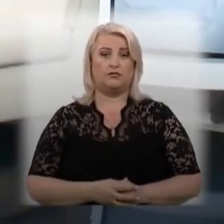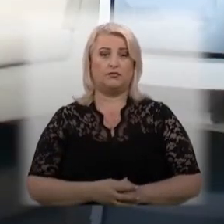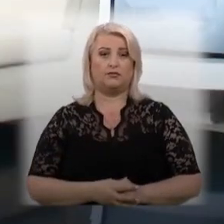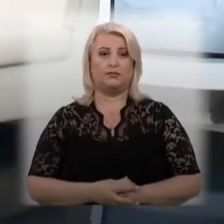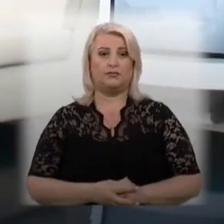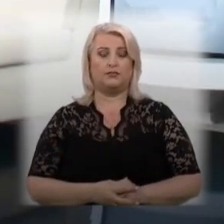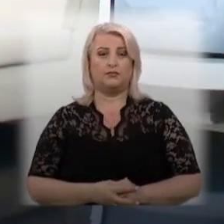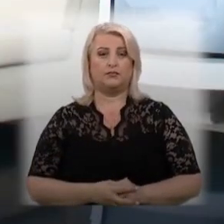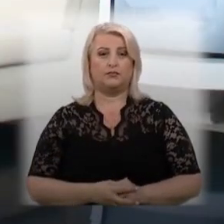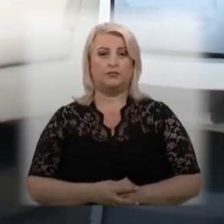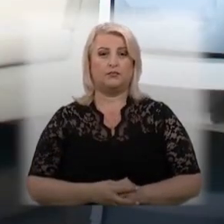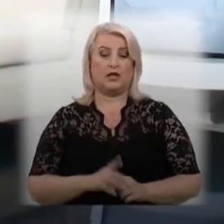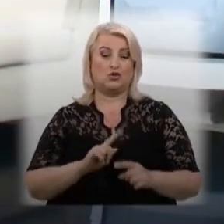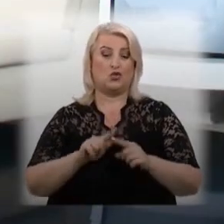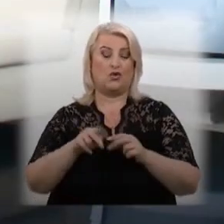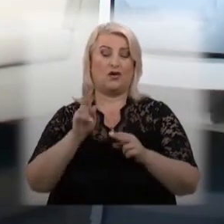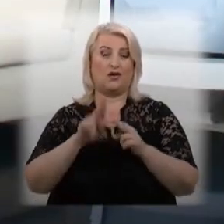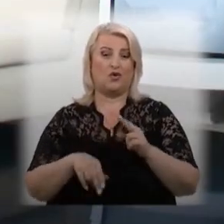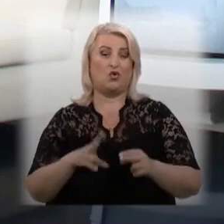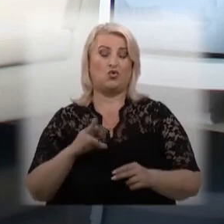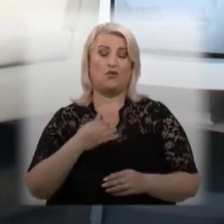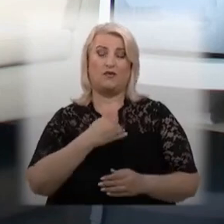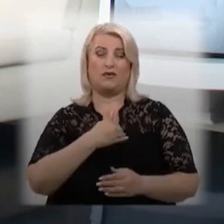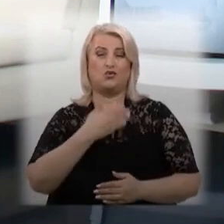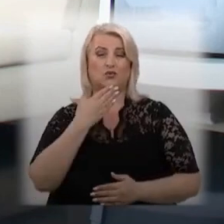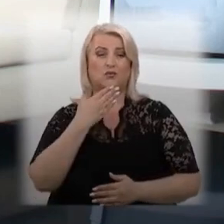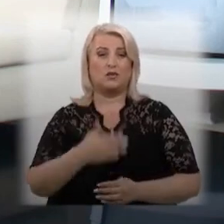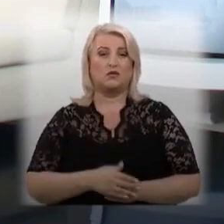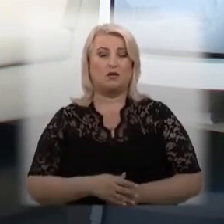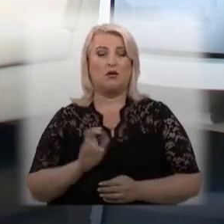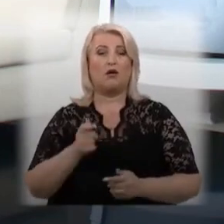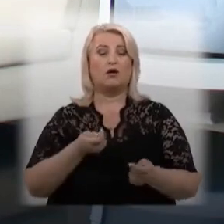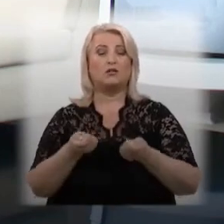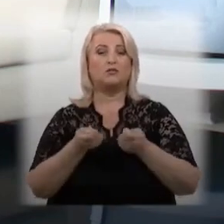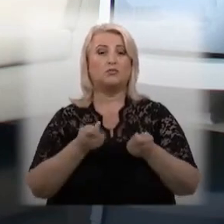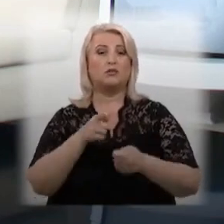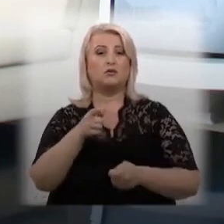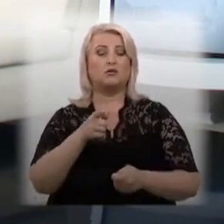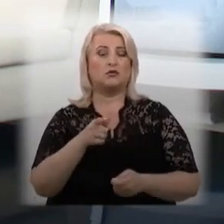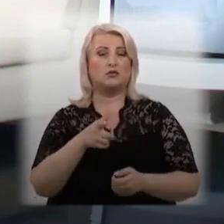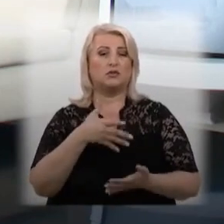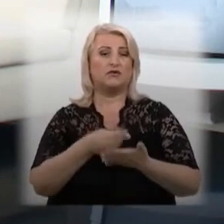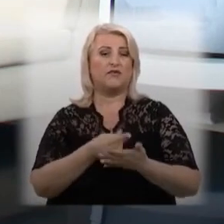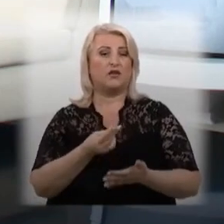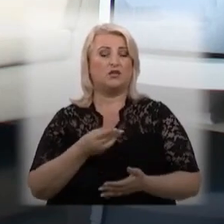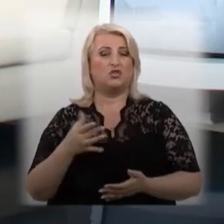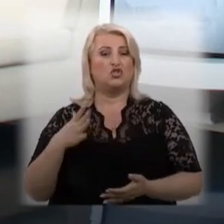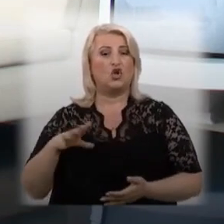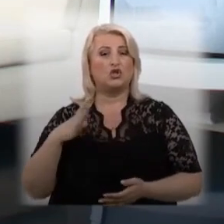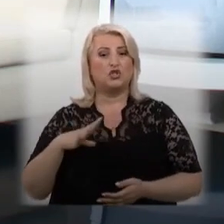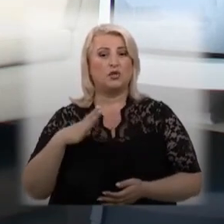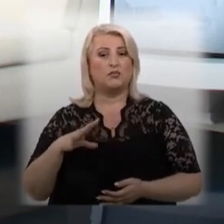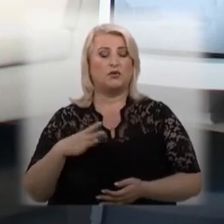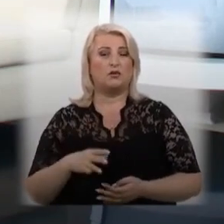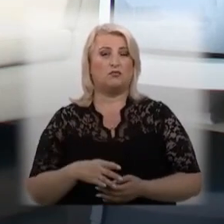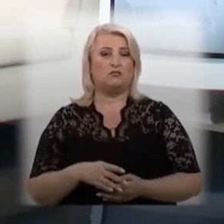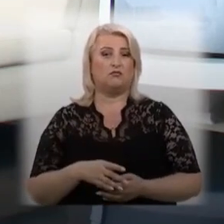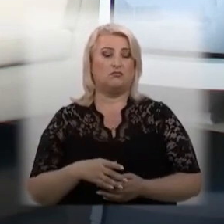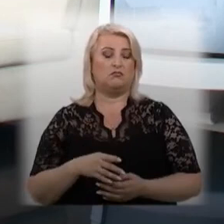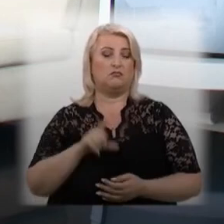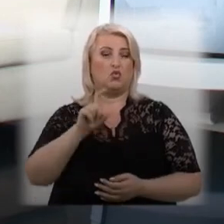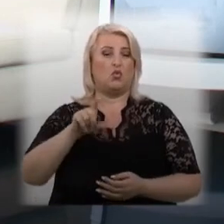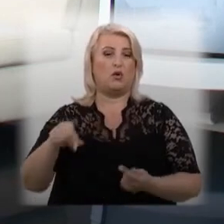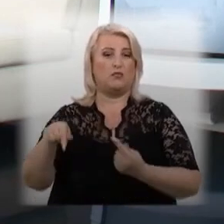el dar nu vreau să închidem fără să te întreb cum gestionezi tu așteptările exacerbat a uneori ale